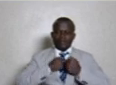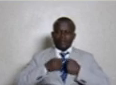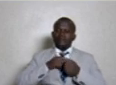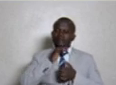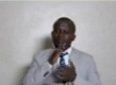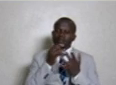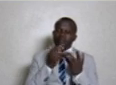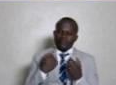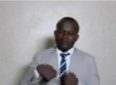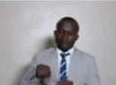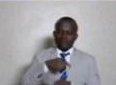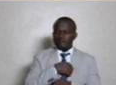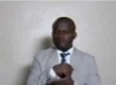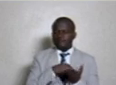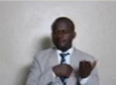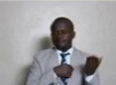badutegerejeho,